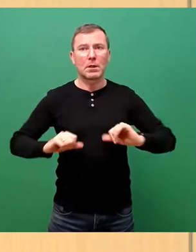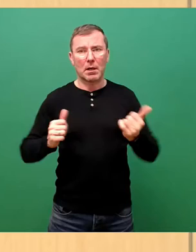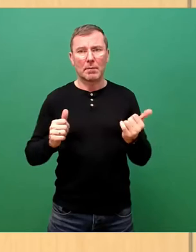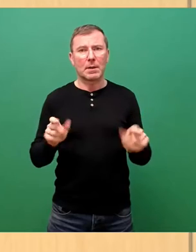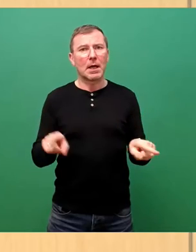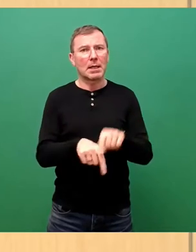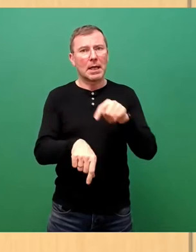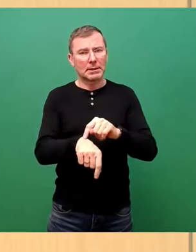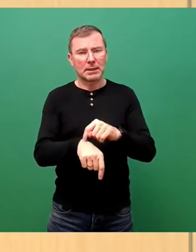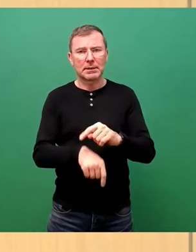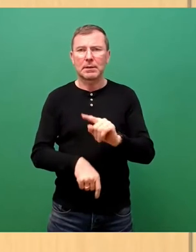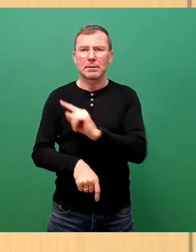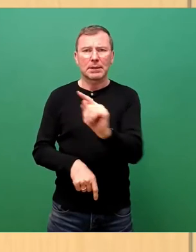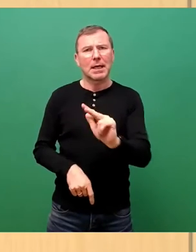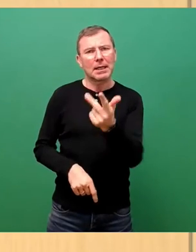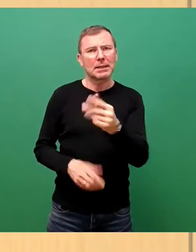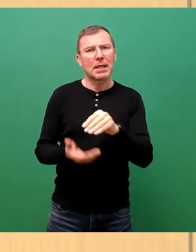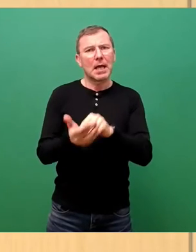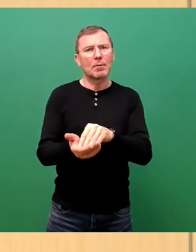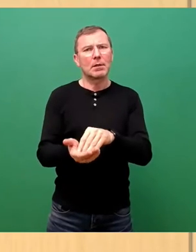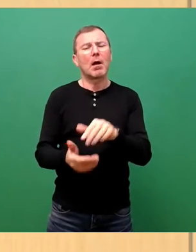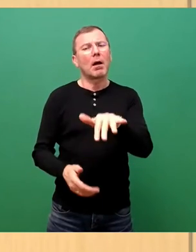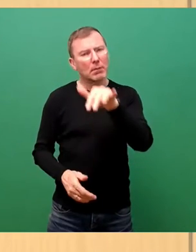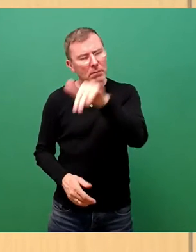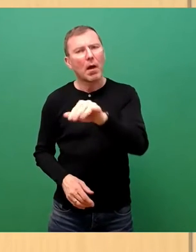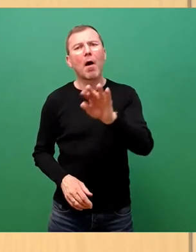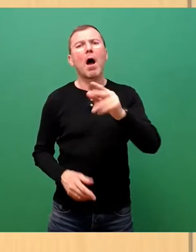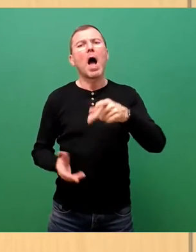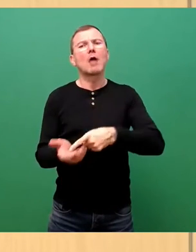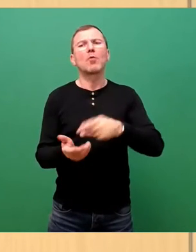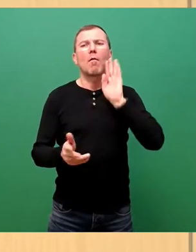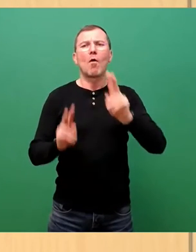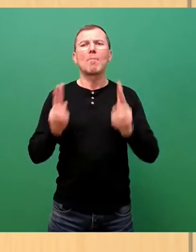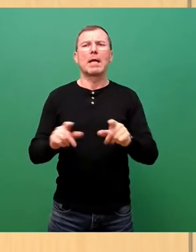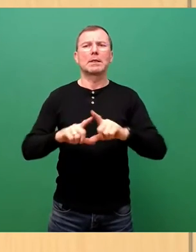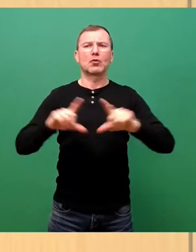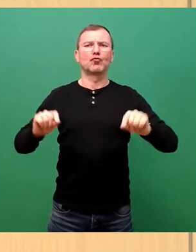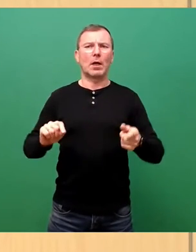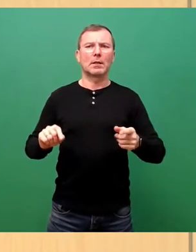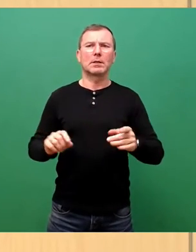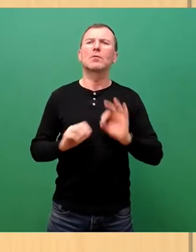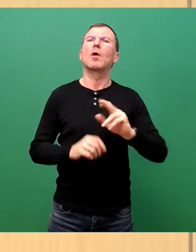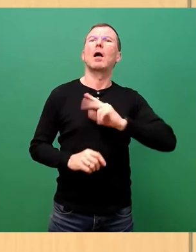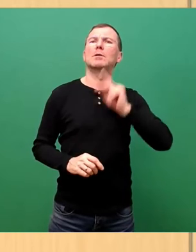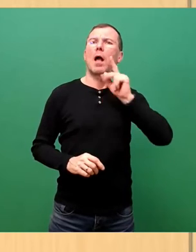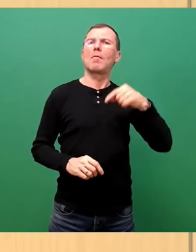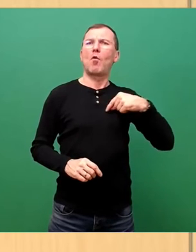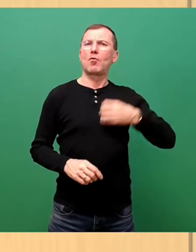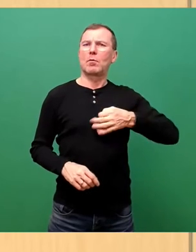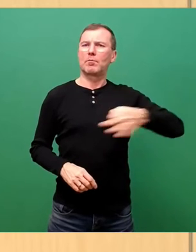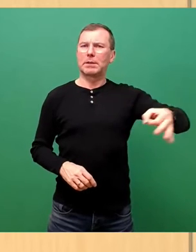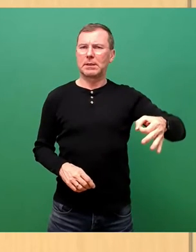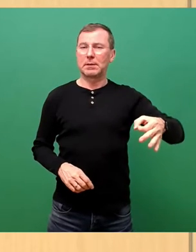dritte Mieterhaushalt einen Anspruch auf einen Wohnberechtigungsschein und damit die Berechtigung, eine Sozialwohnung zu beziehen. Jeder